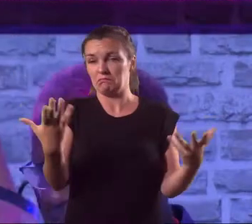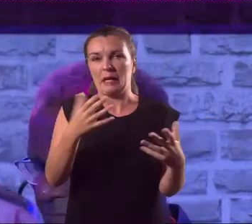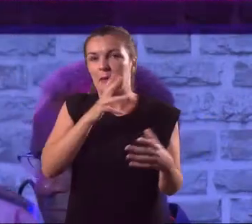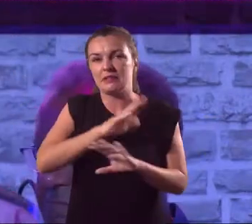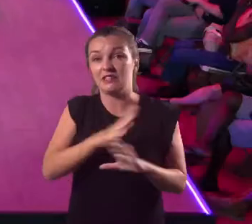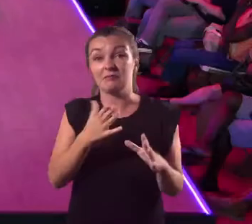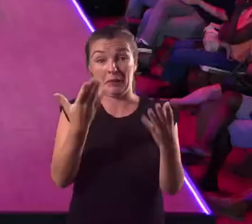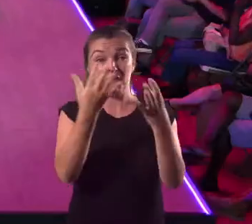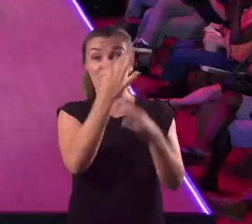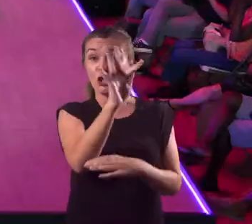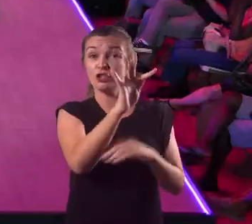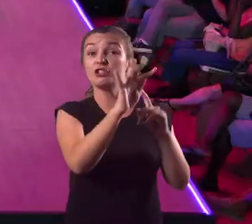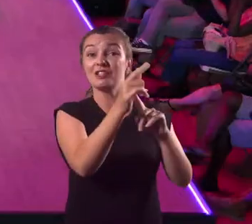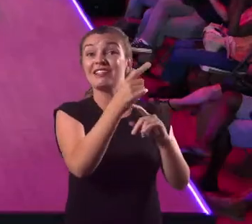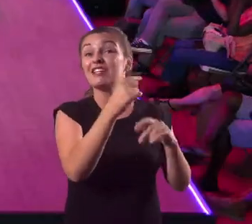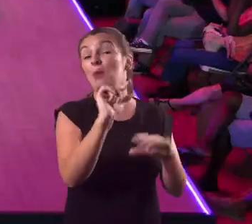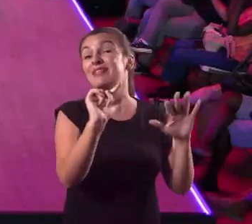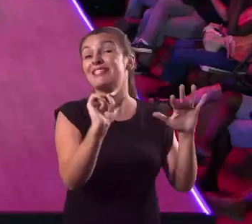monde.